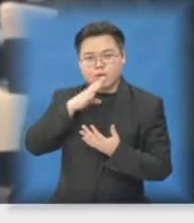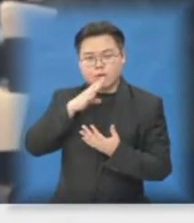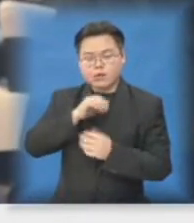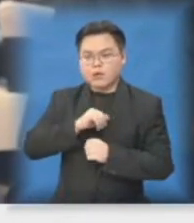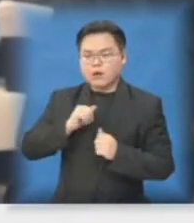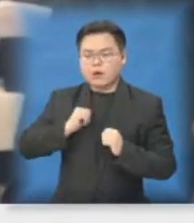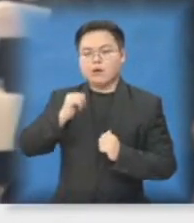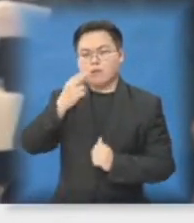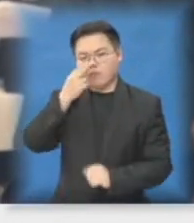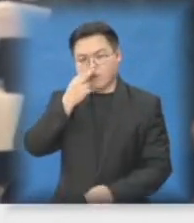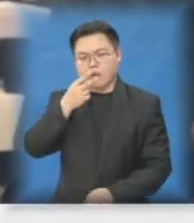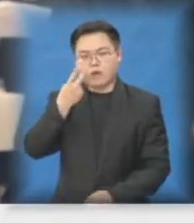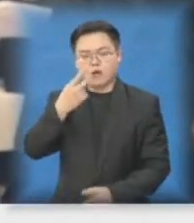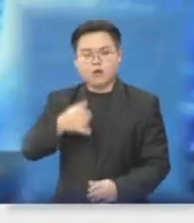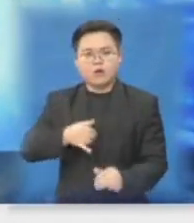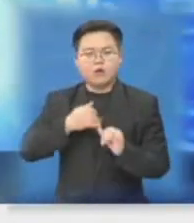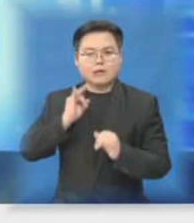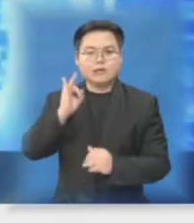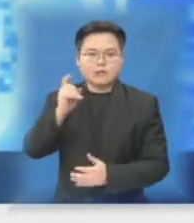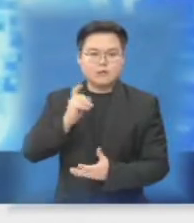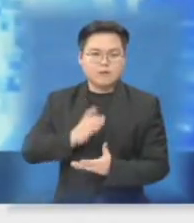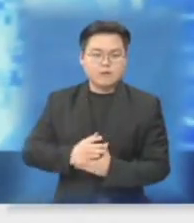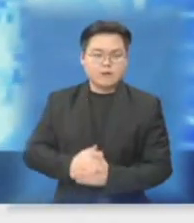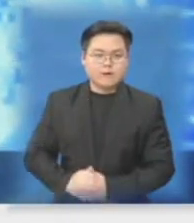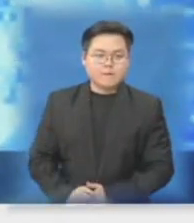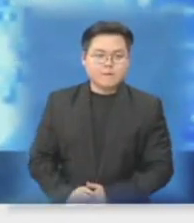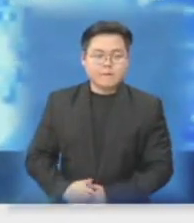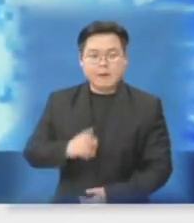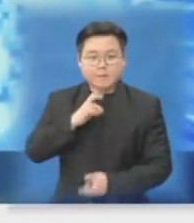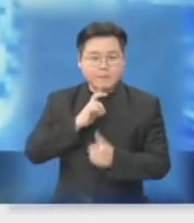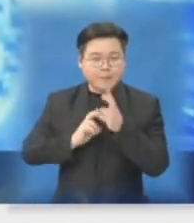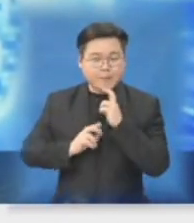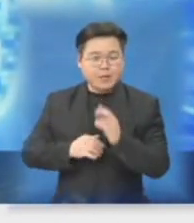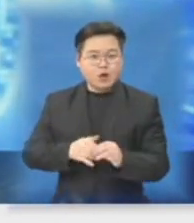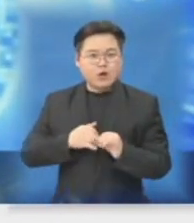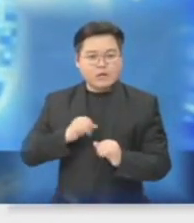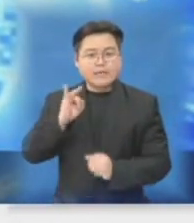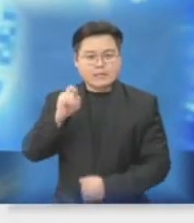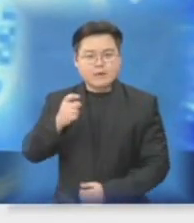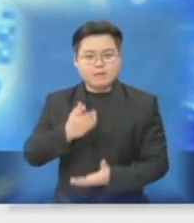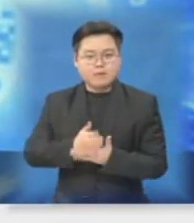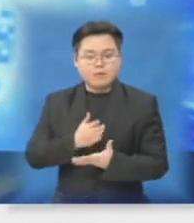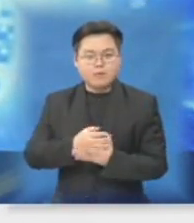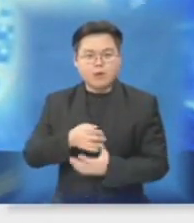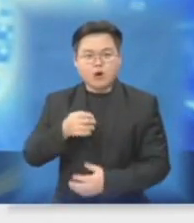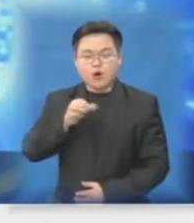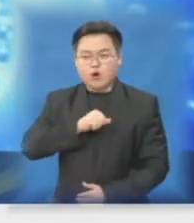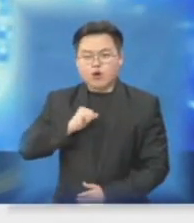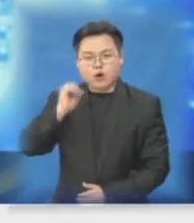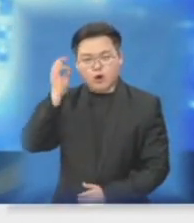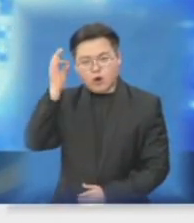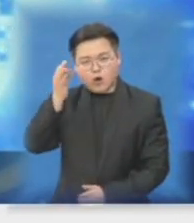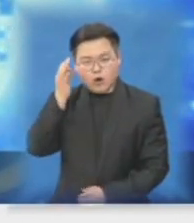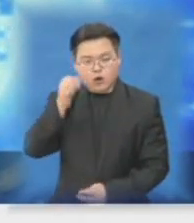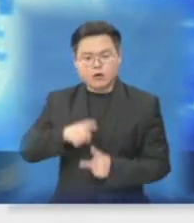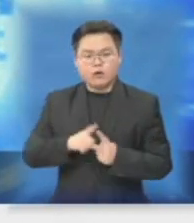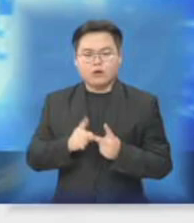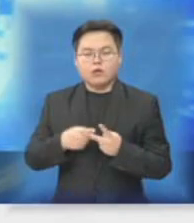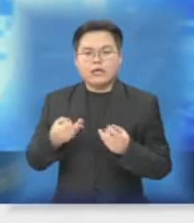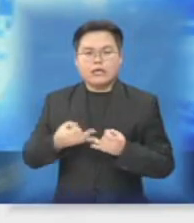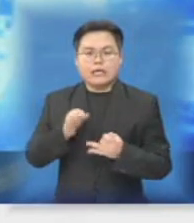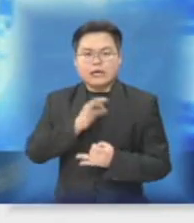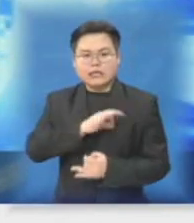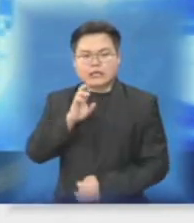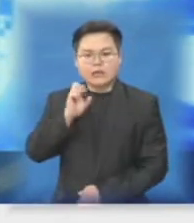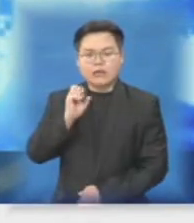төрлийн халдлагад өртдөг байна. Олон төрлийн халдлагууд бий. Нөгөө мэдлэггүйгээсээ болоод цахим ур чадвар мэдээлэл